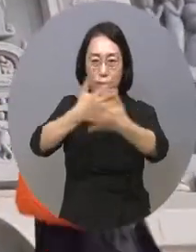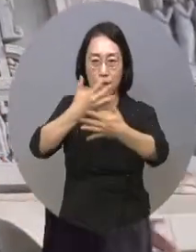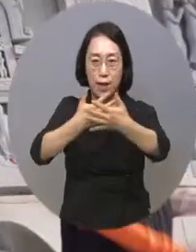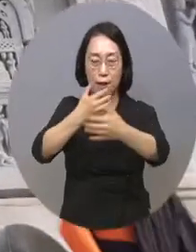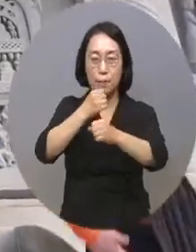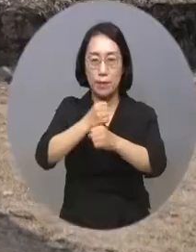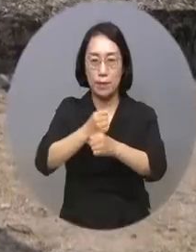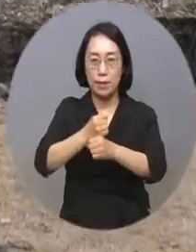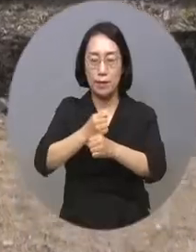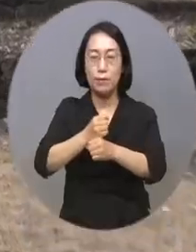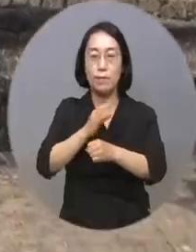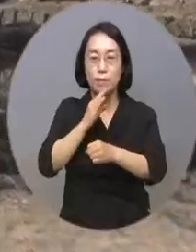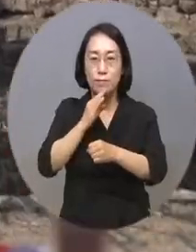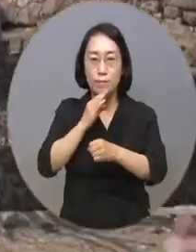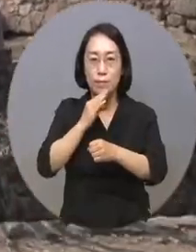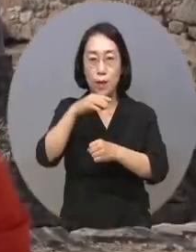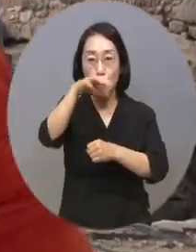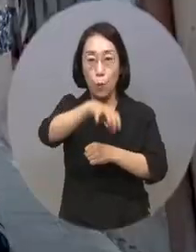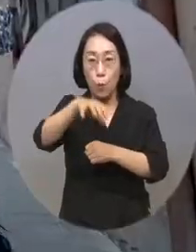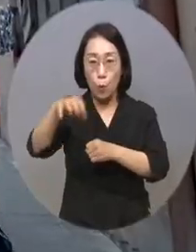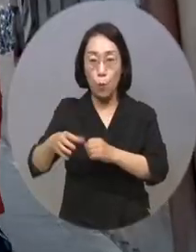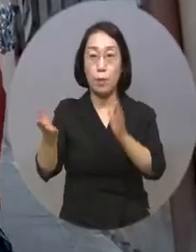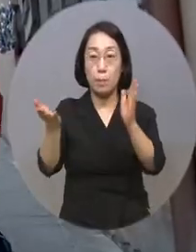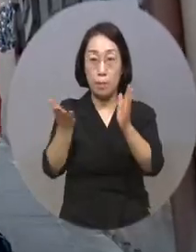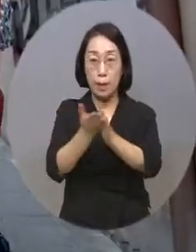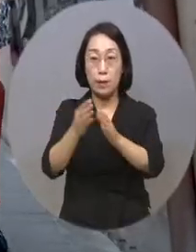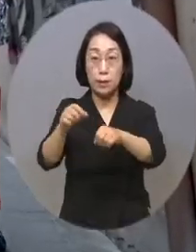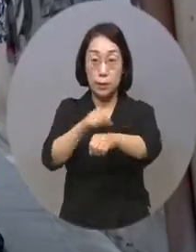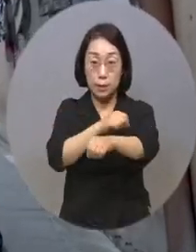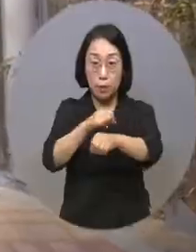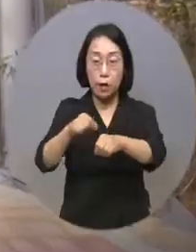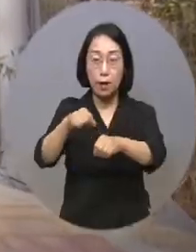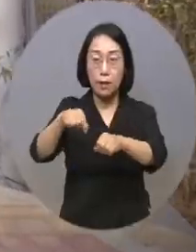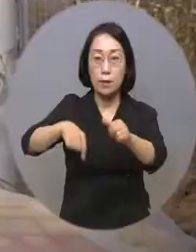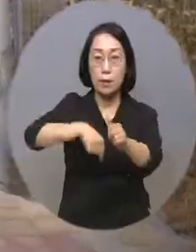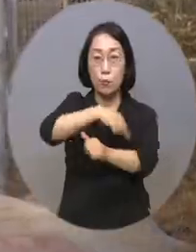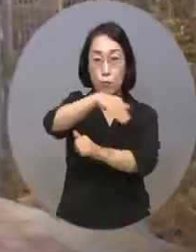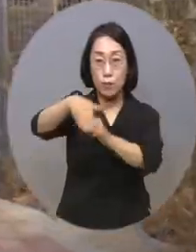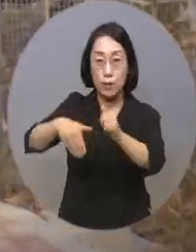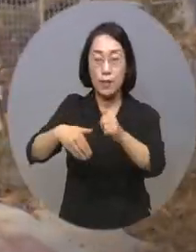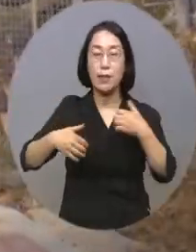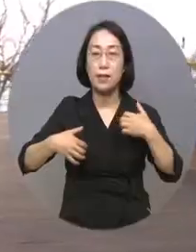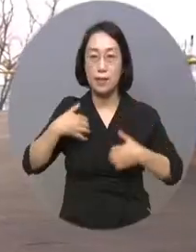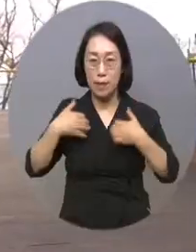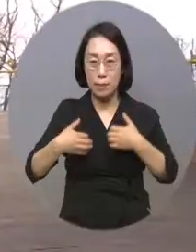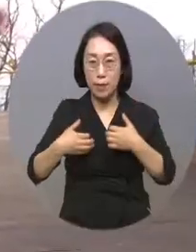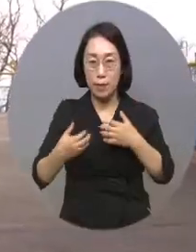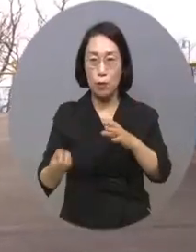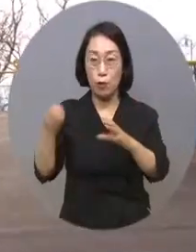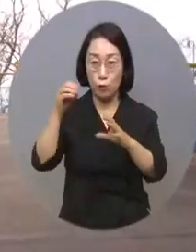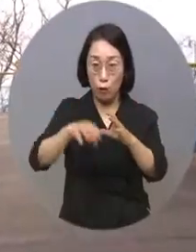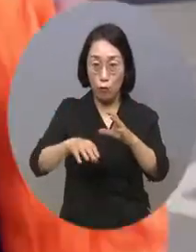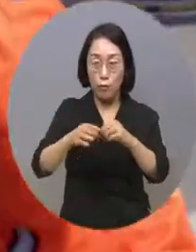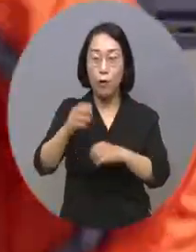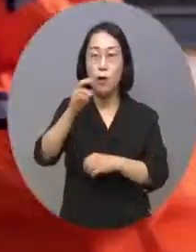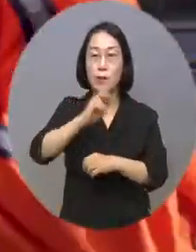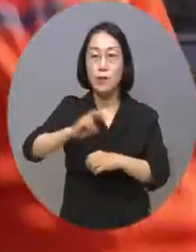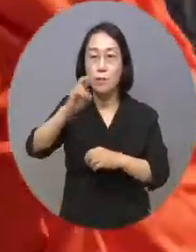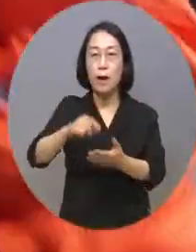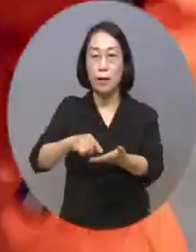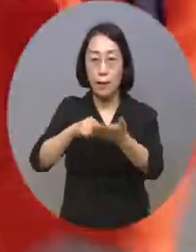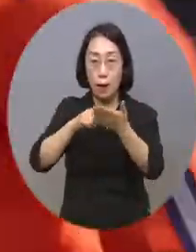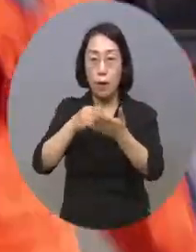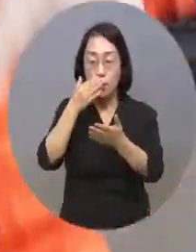만들어주면서 좀 더 그 지방의 어떤 특색이나 지역만이 갖고 있는 어떤 재미적인 요소들이 음악으로 좀 발현될 수 있도록